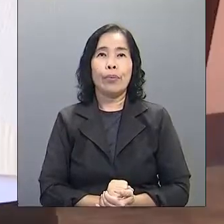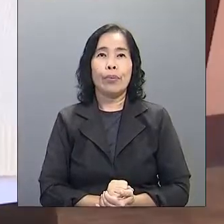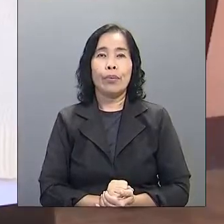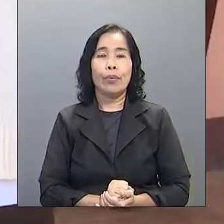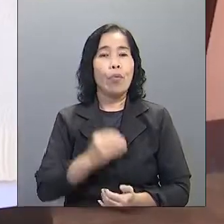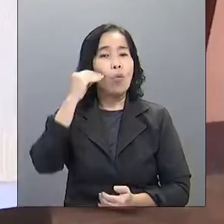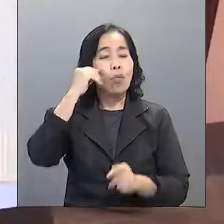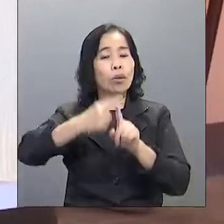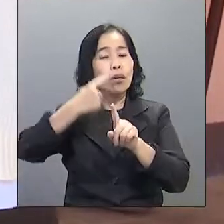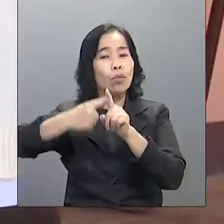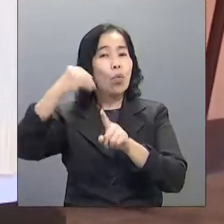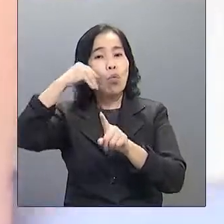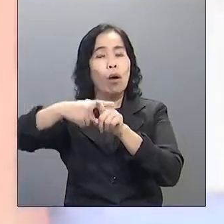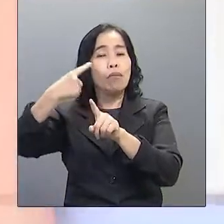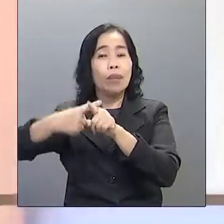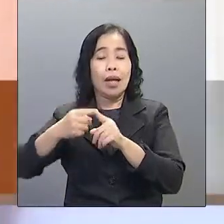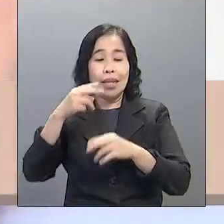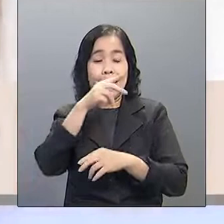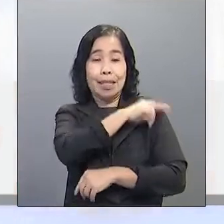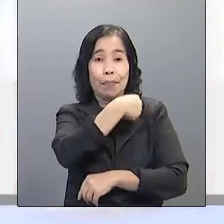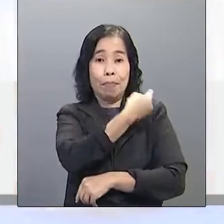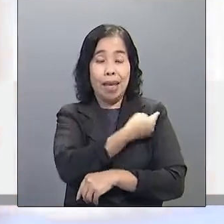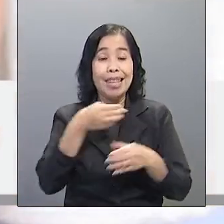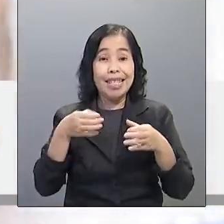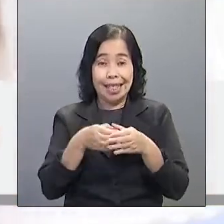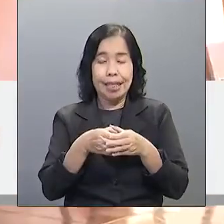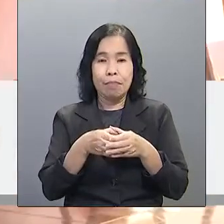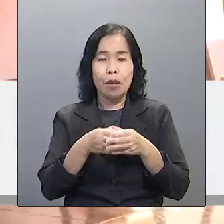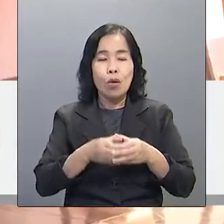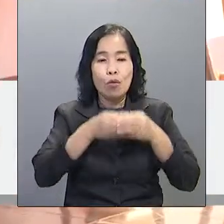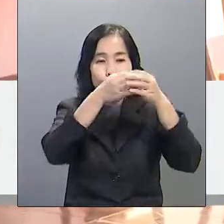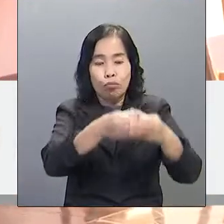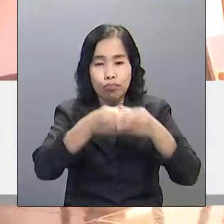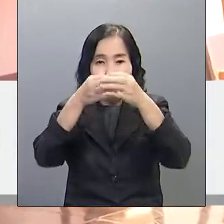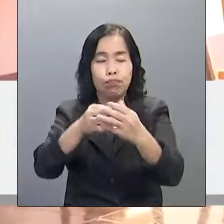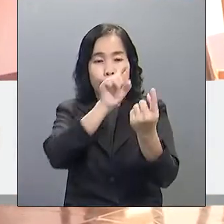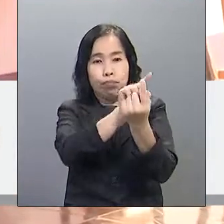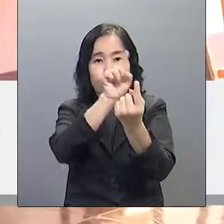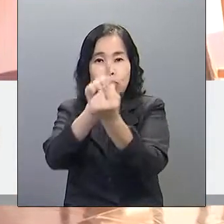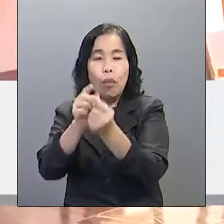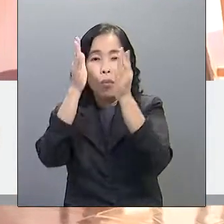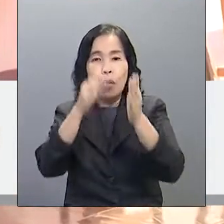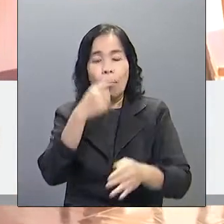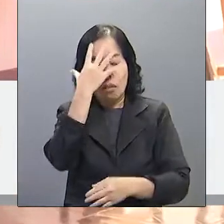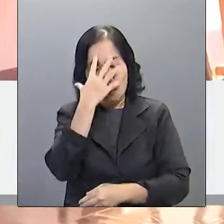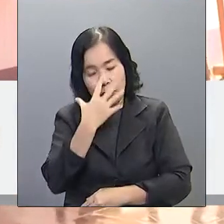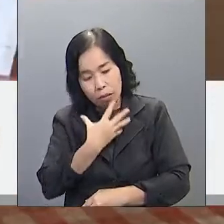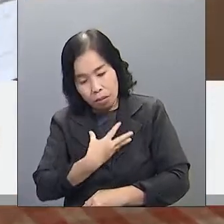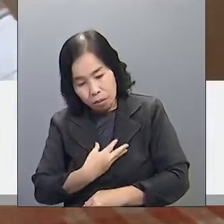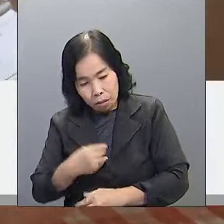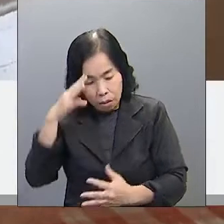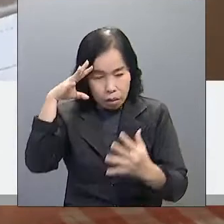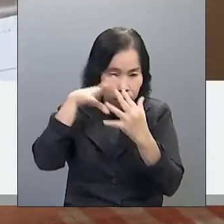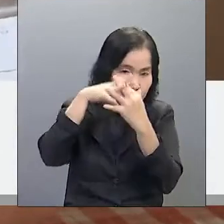เป็นประจำทุกเดือนแพทย์พยาบาลและทีมสหวิชาชีพลงพื้นที่พบปะเยี่ยมผู้ป่วยกลุ่มซึมเศร้าป่วยจิตเ